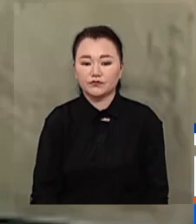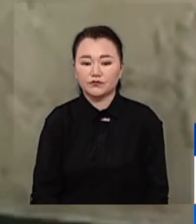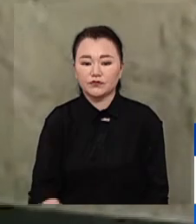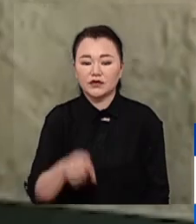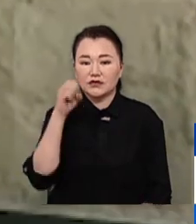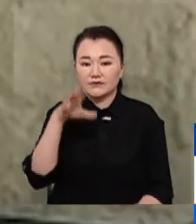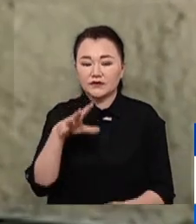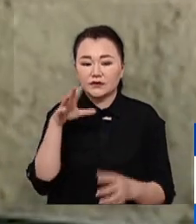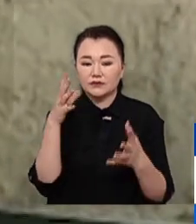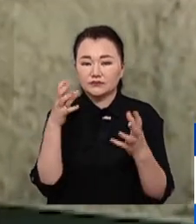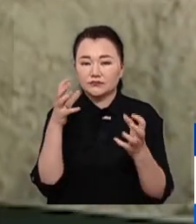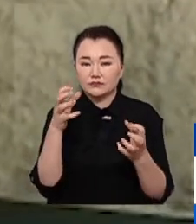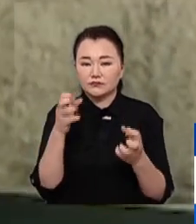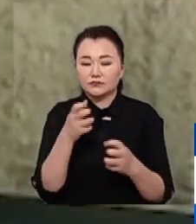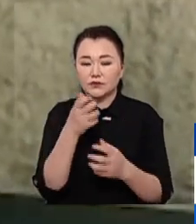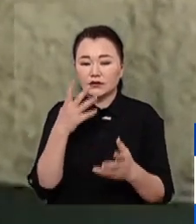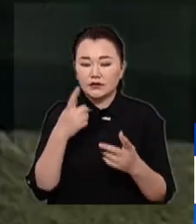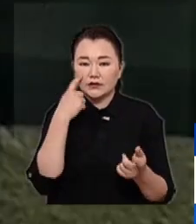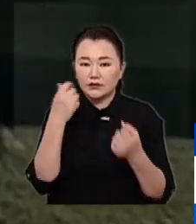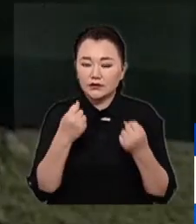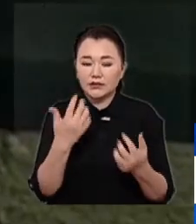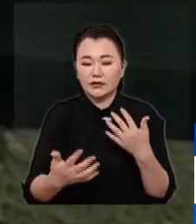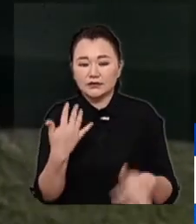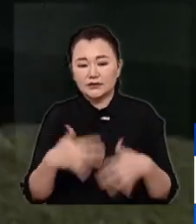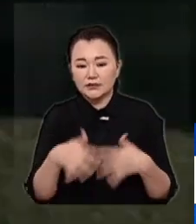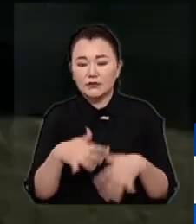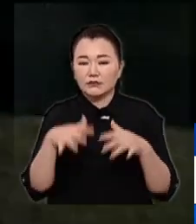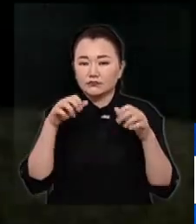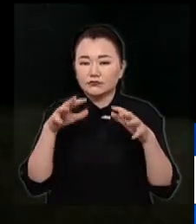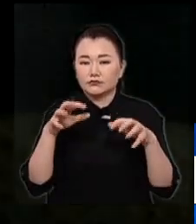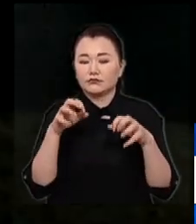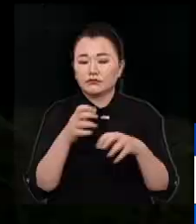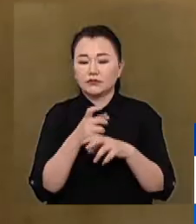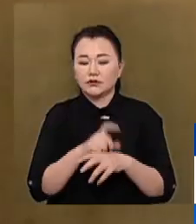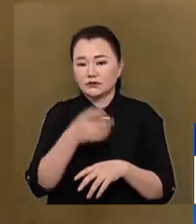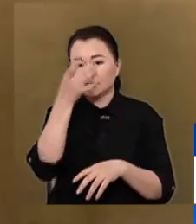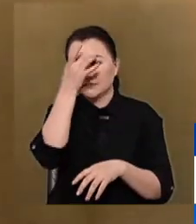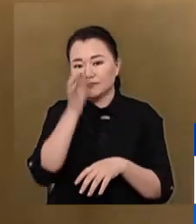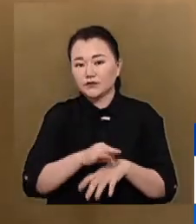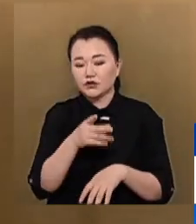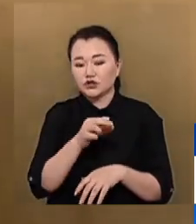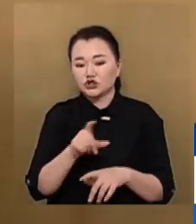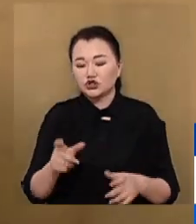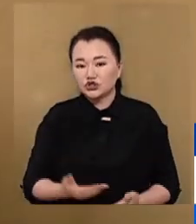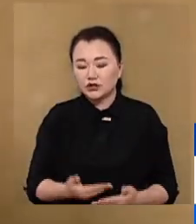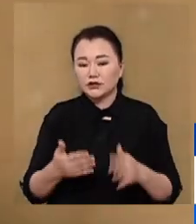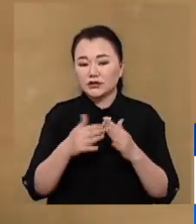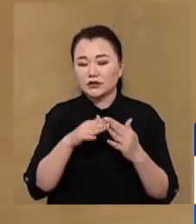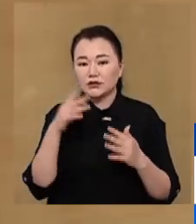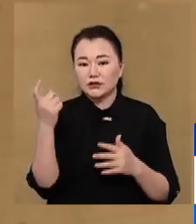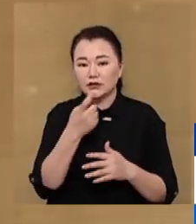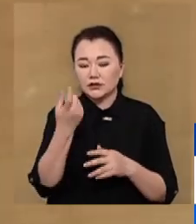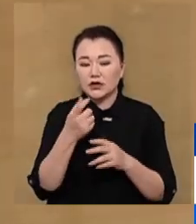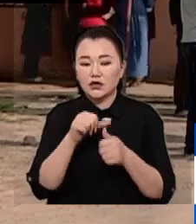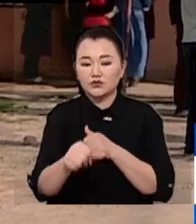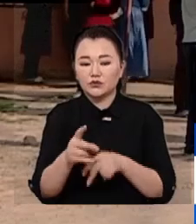Свет мигает, то яркий, то слабый. Перепады с напряжением стали головной болью для жителей массива Игелек, особенно